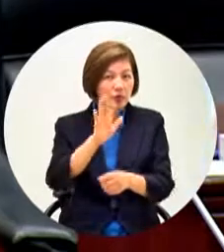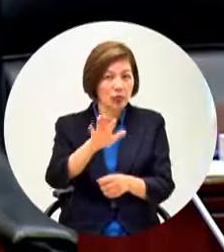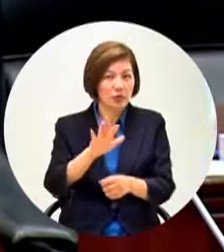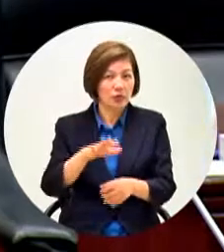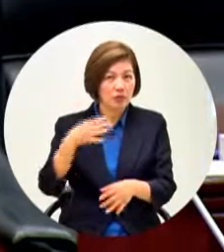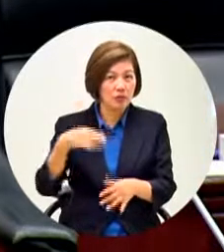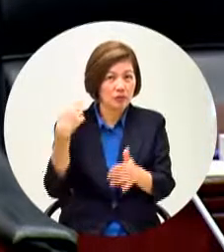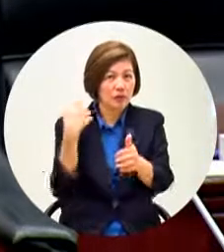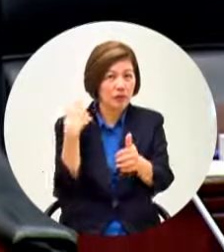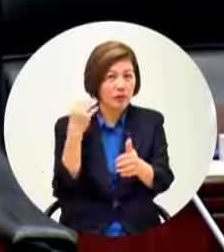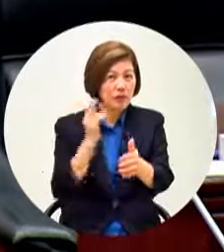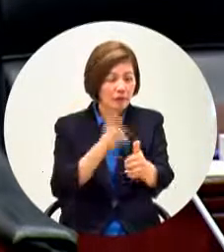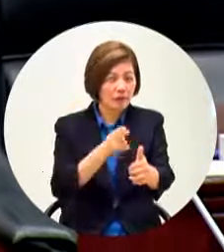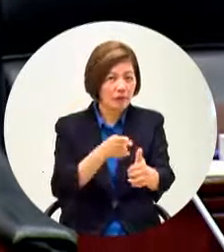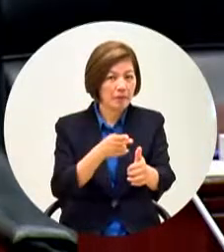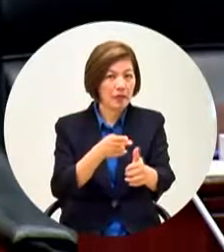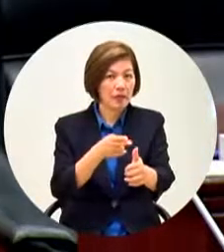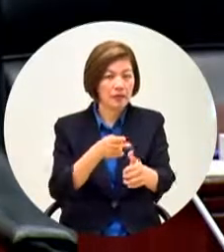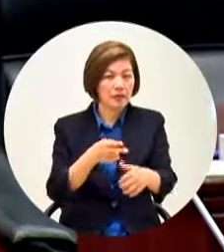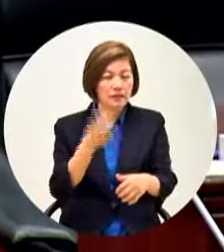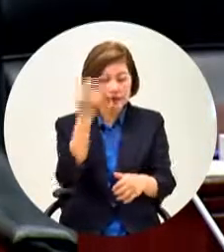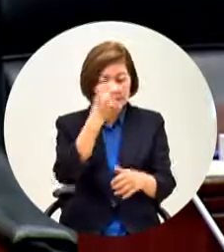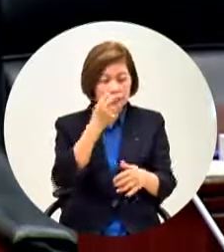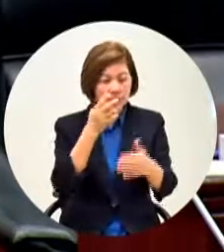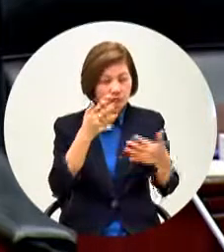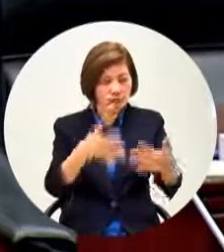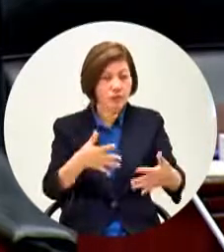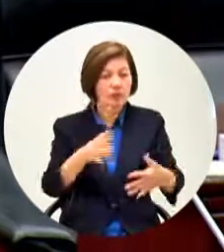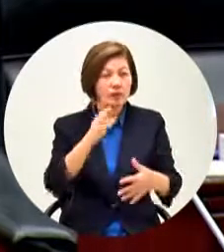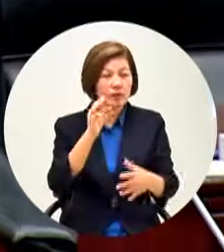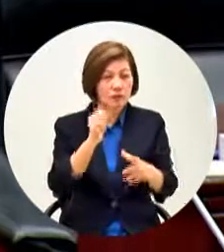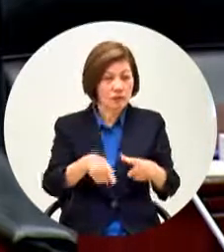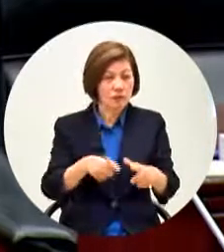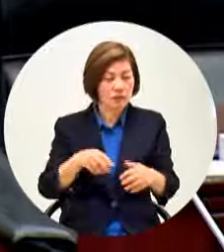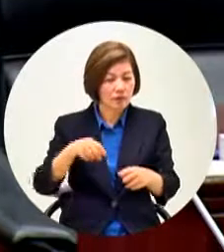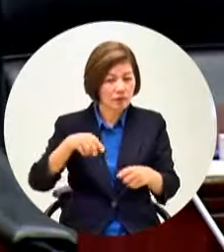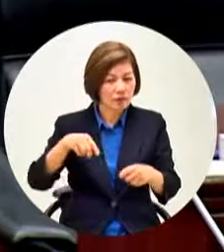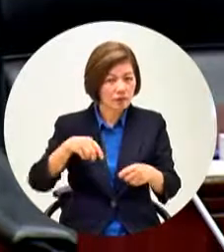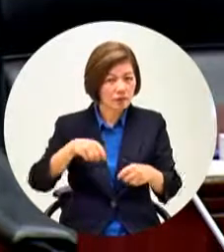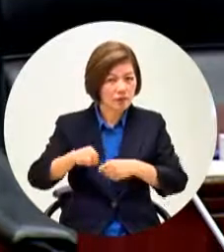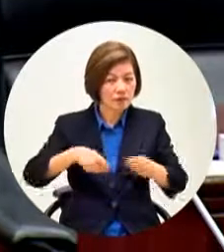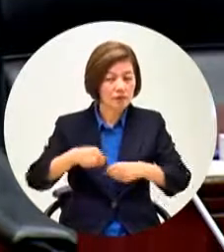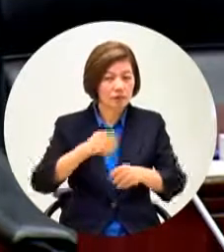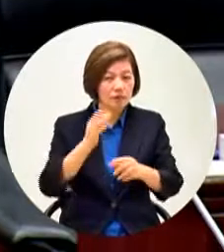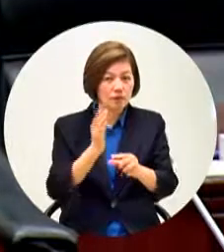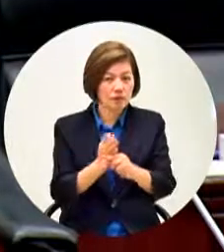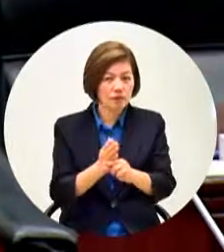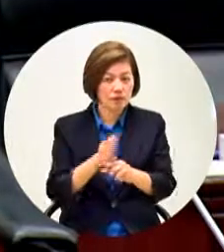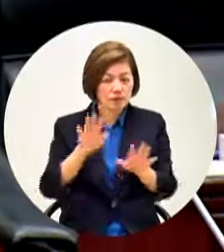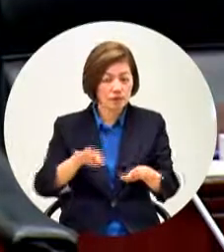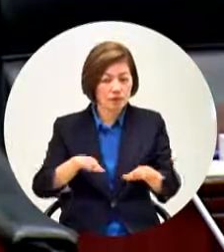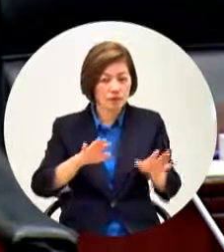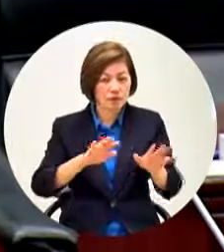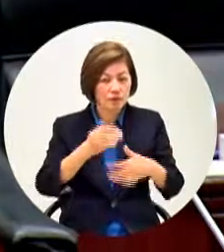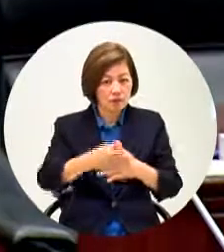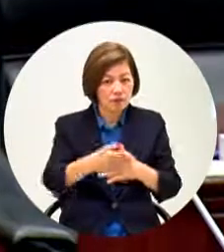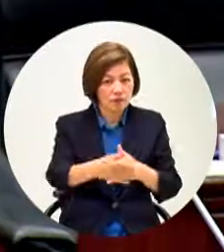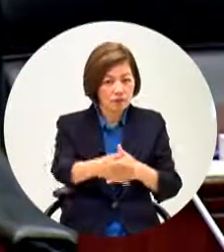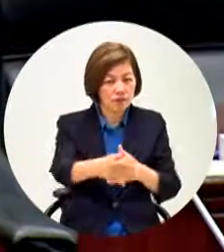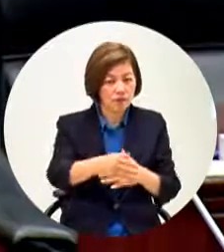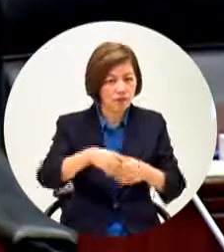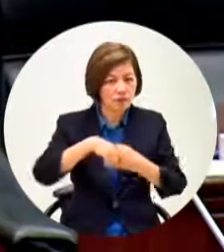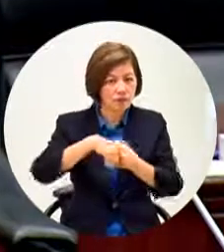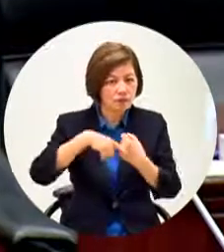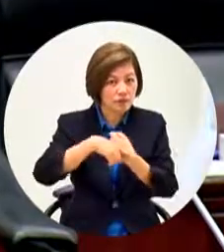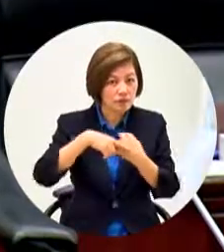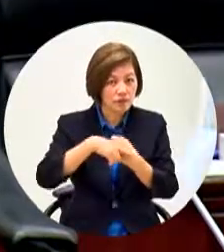不对？吼、哦、啊，进的进度，啊，做到什么程，迄、那个设计到什么程度，当时会